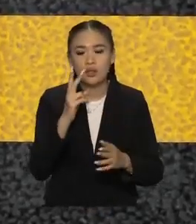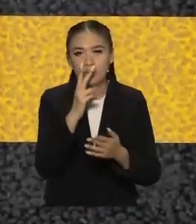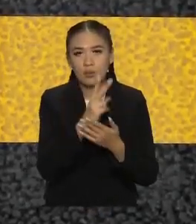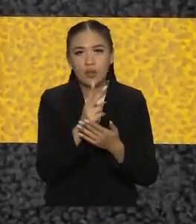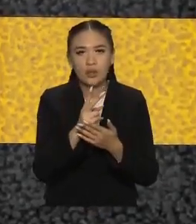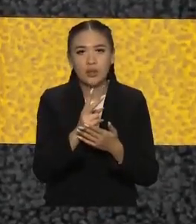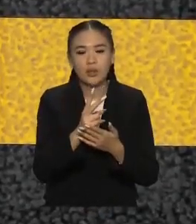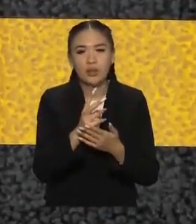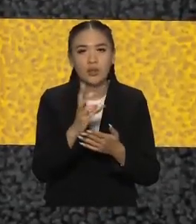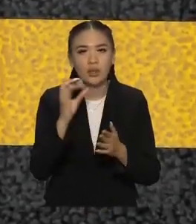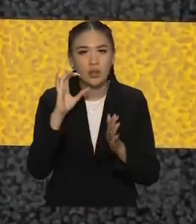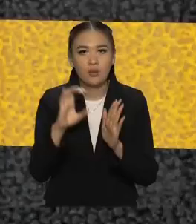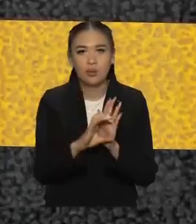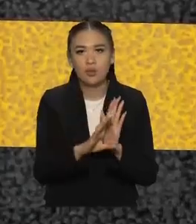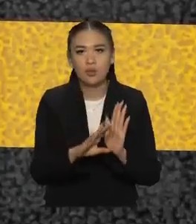бермейді.